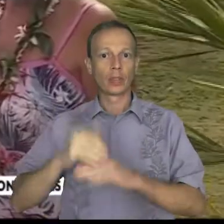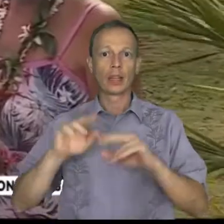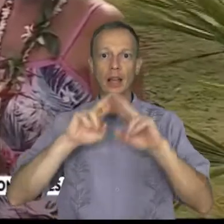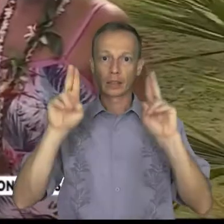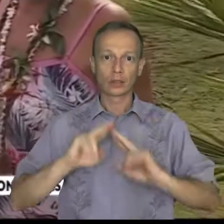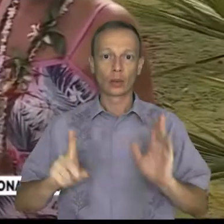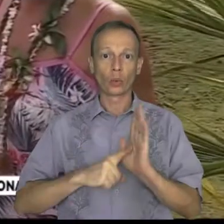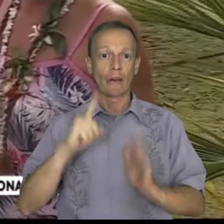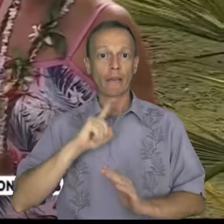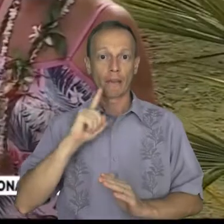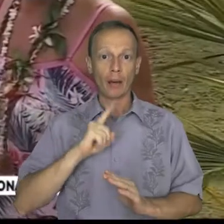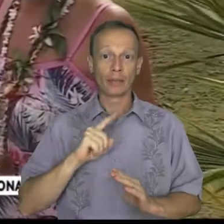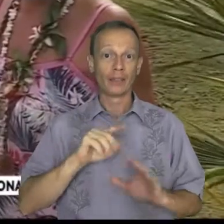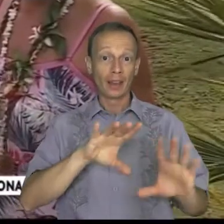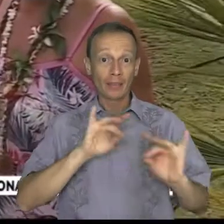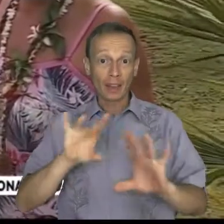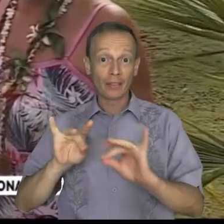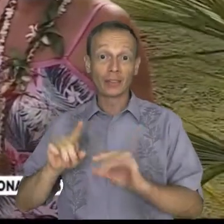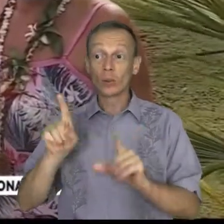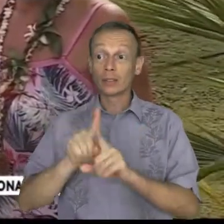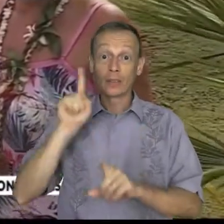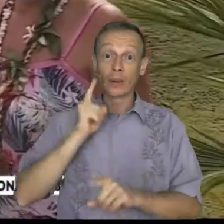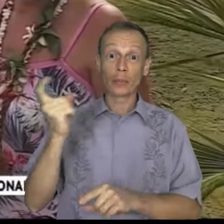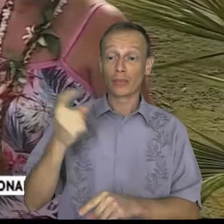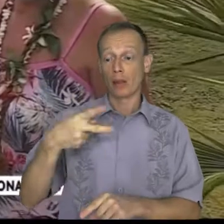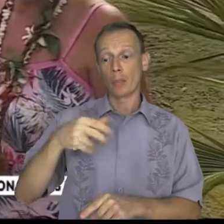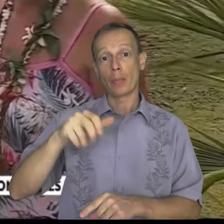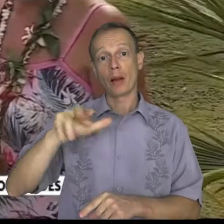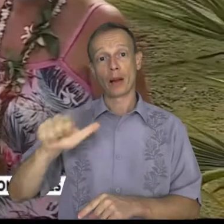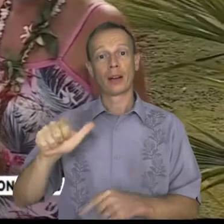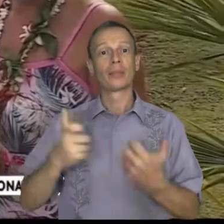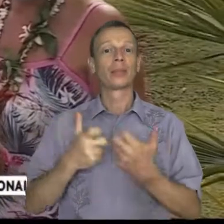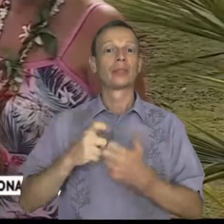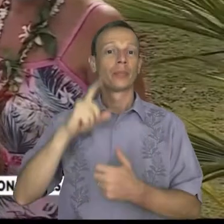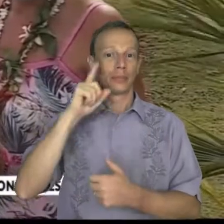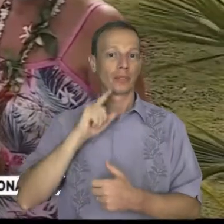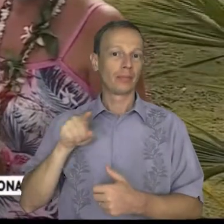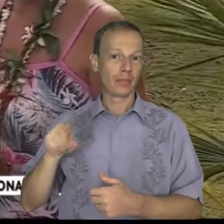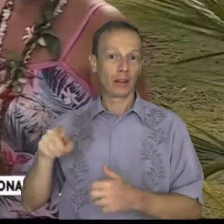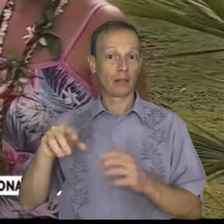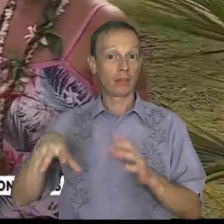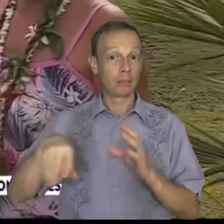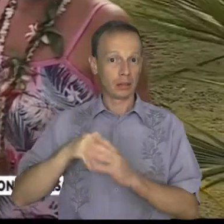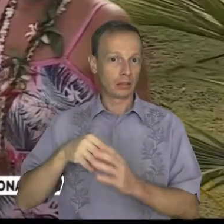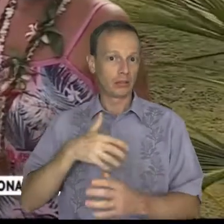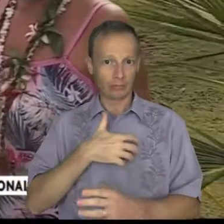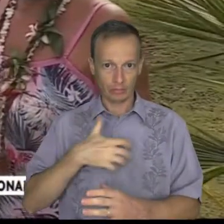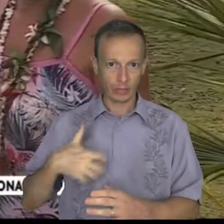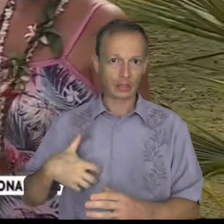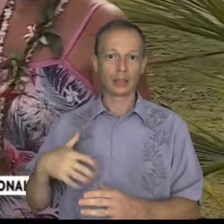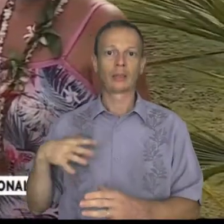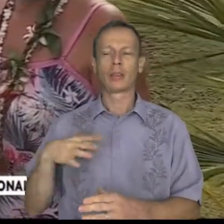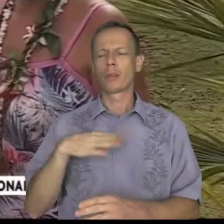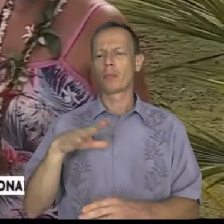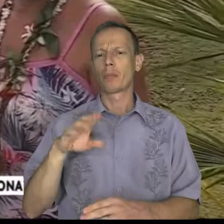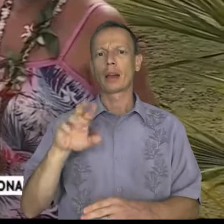d'organiser cette journée internationale des droits des femmes en invitant les femmes de Papara également. Donc, nous avons avec